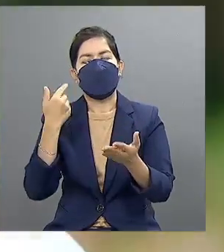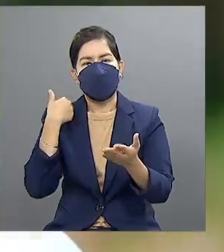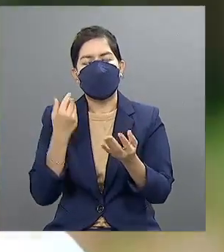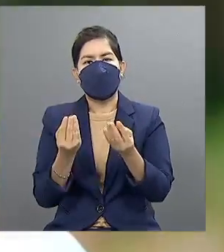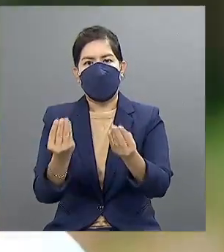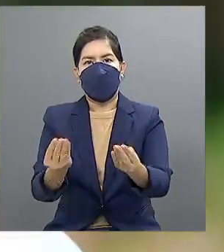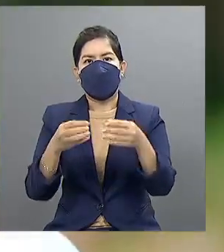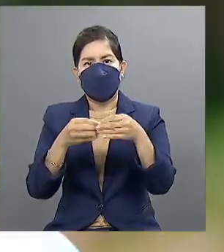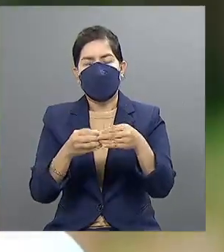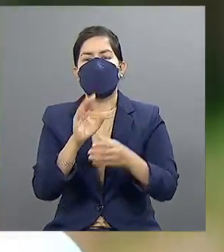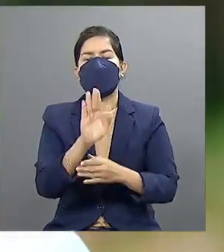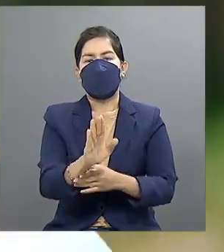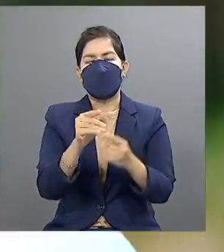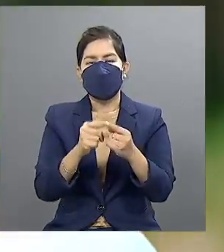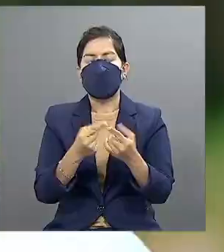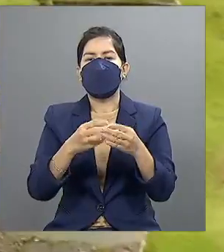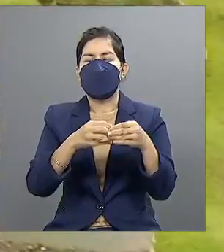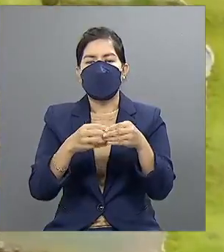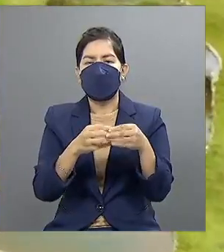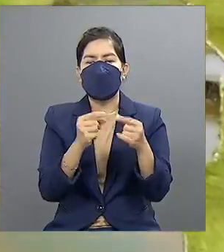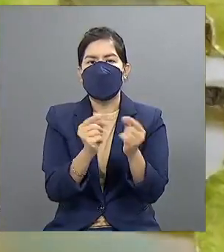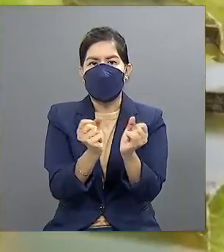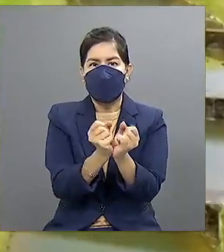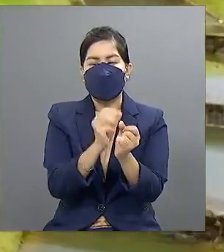คมข้างนอกได้อย่างสบายครับผม